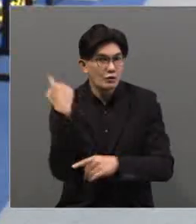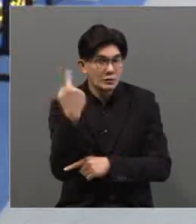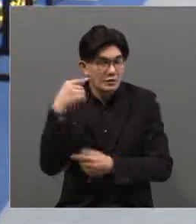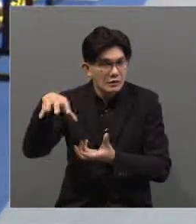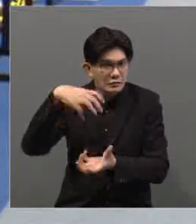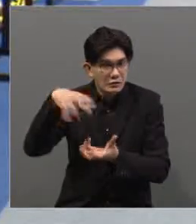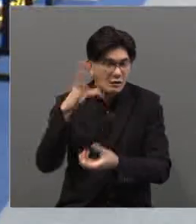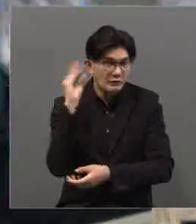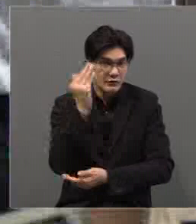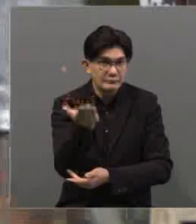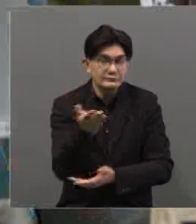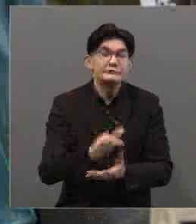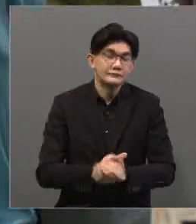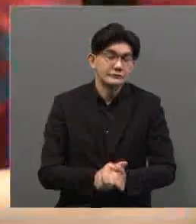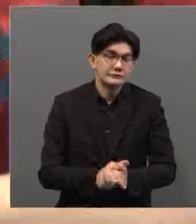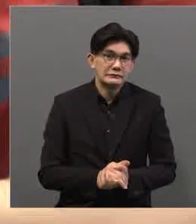ร่วมงานกันหน่อยค่ะ